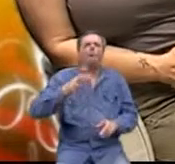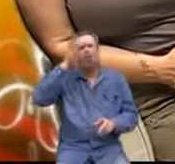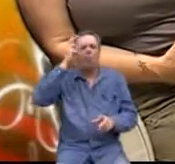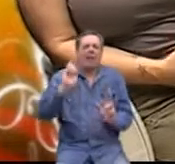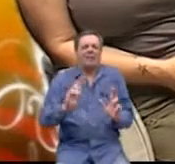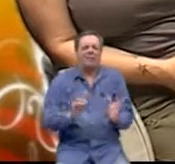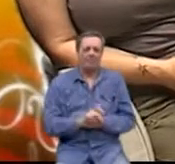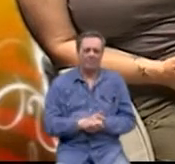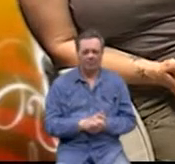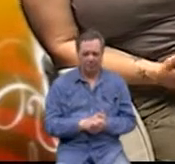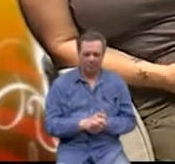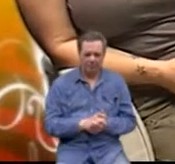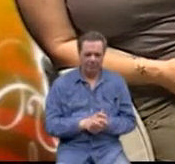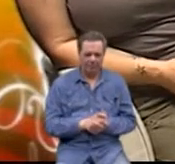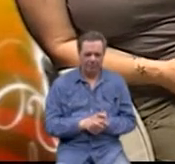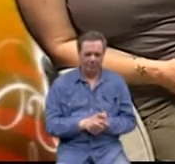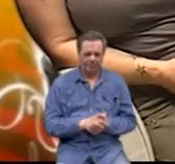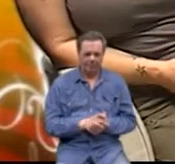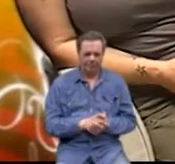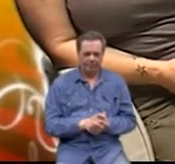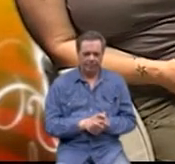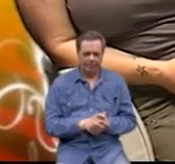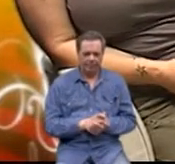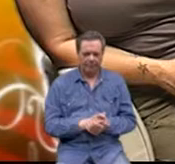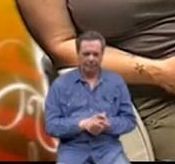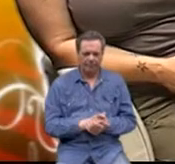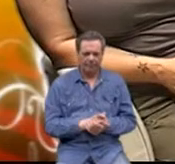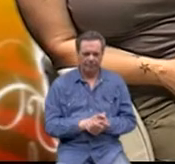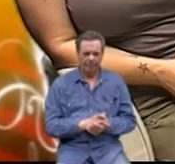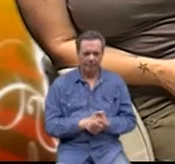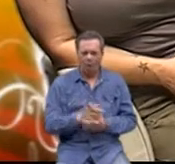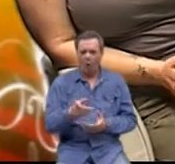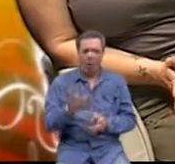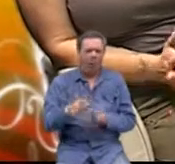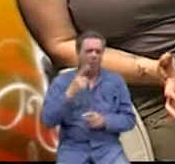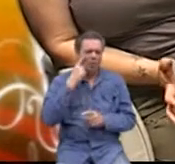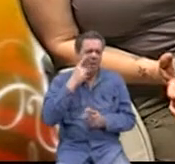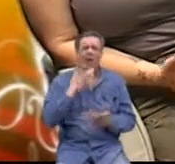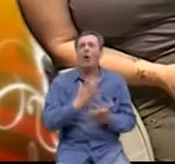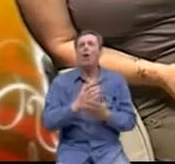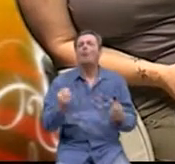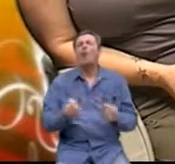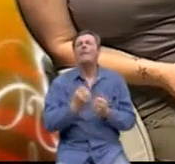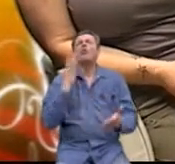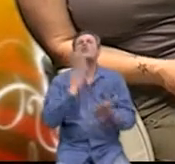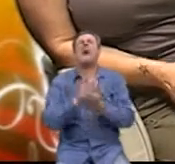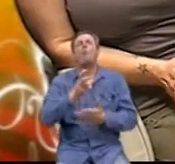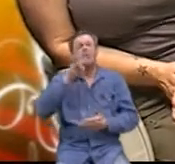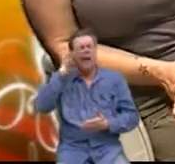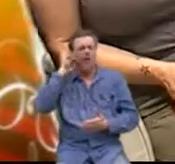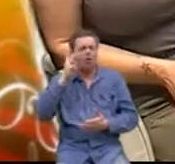pridružiti. Jesam, ali kažem. Da. Nekako pozivamo ovo sve. Se možda čini kao da je neka aktivnost samo za nas,